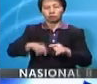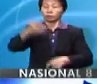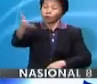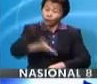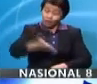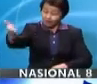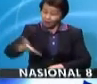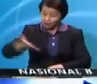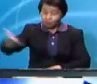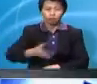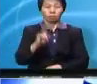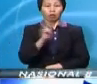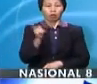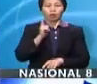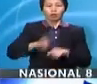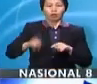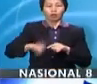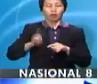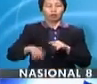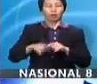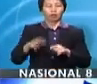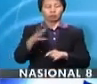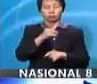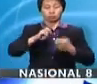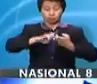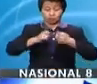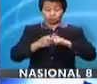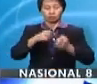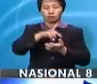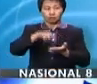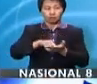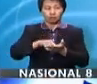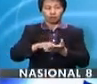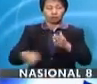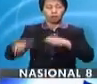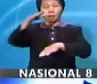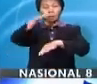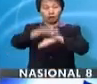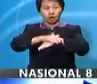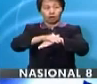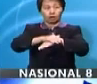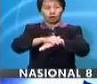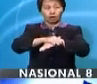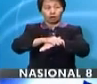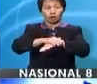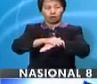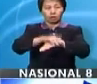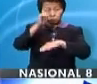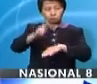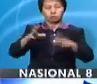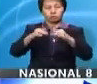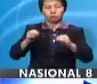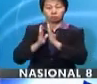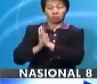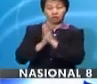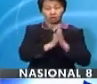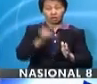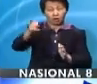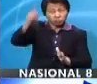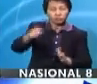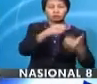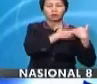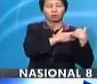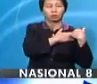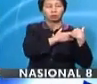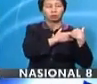welcoming dia orang datang ke sini. And masalah ini adalah masalah asas basic dia ialah Myanmar mesti menangani masalah. Mana